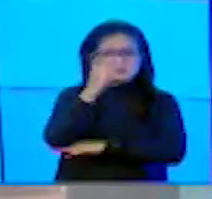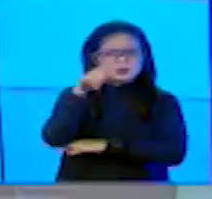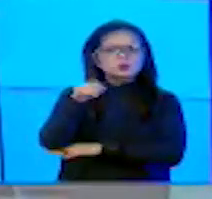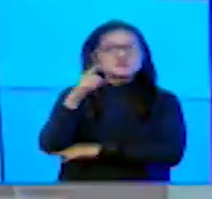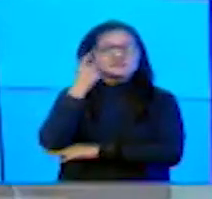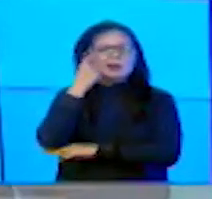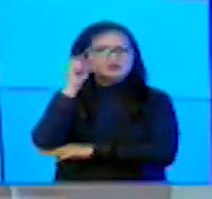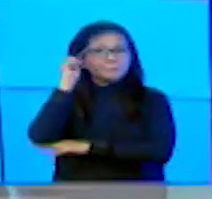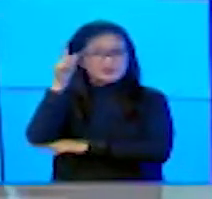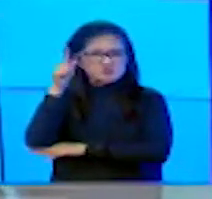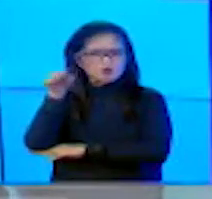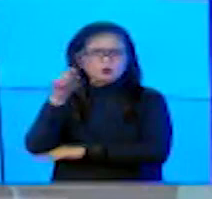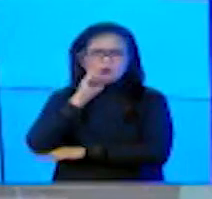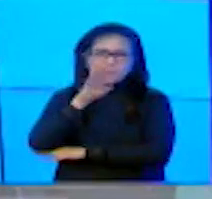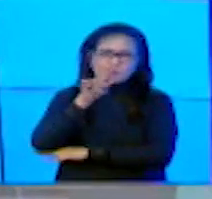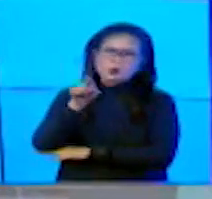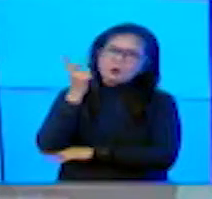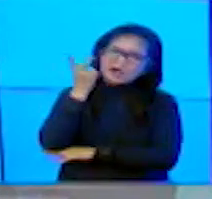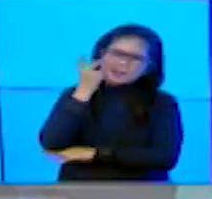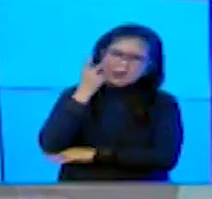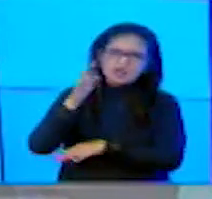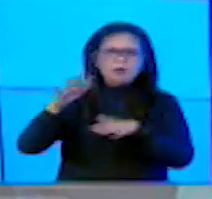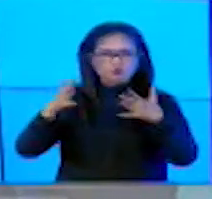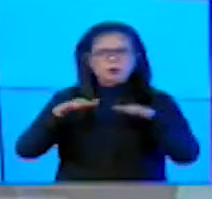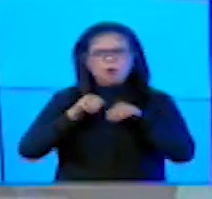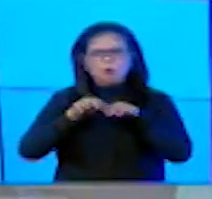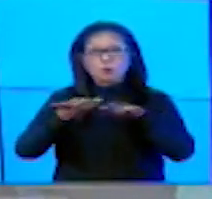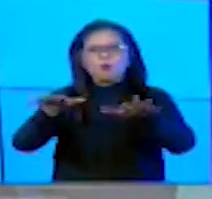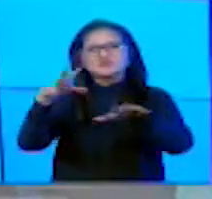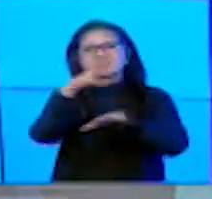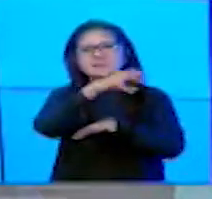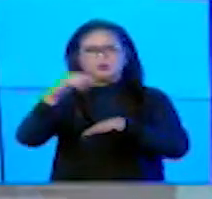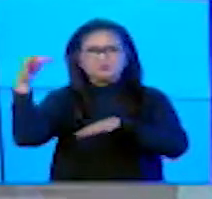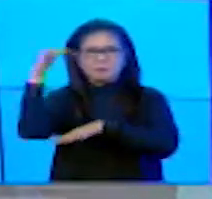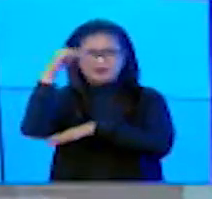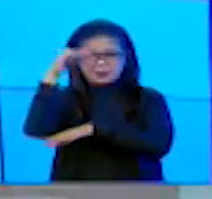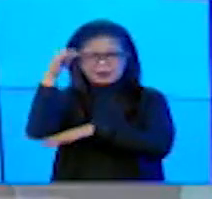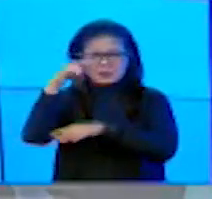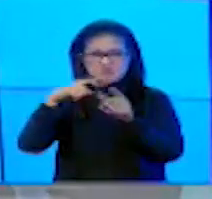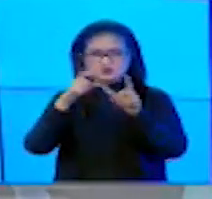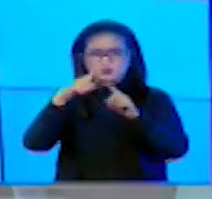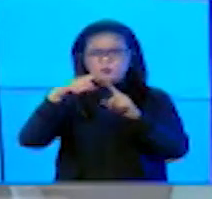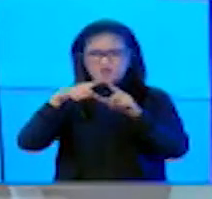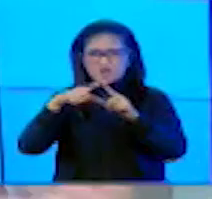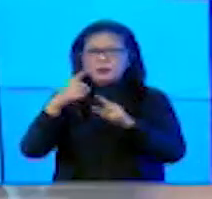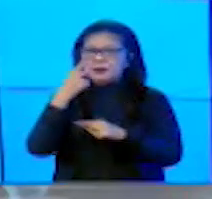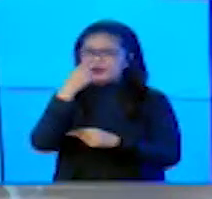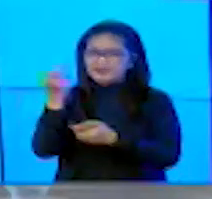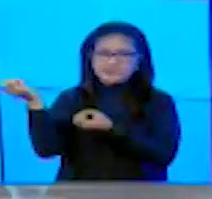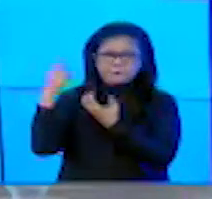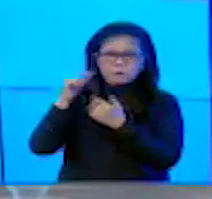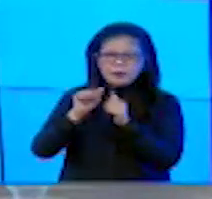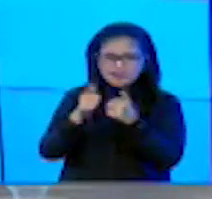dan imbauan ini untuk mengantisipasi kemungkinan banyaknya massa yang menjemput ke bandara dan anda bisa simak informasi selengkapnya